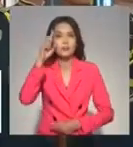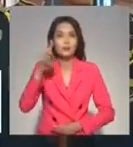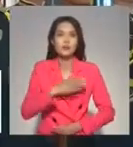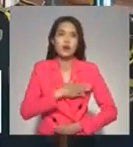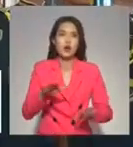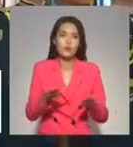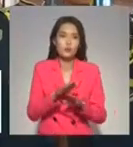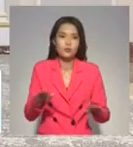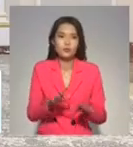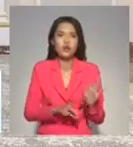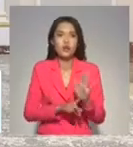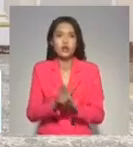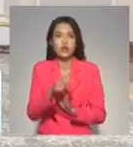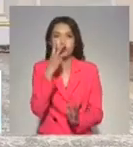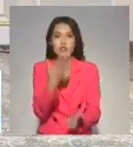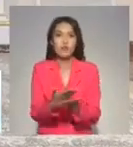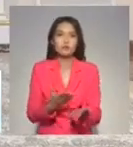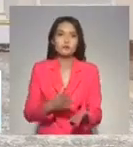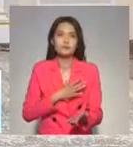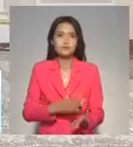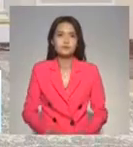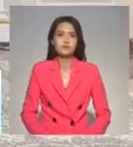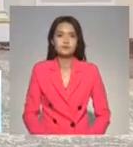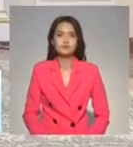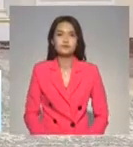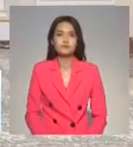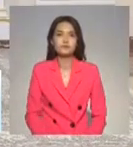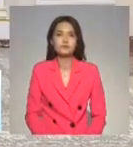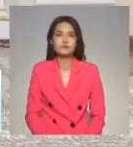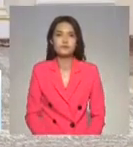шырқалып, көш басшылар суретке түсті.